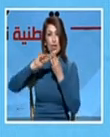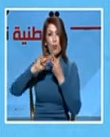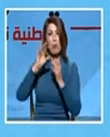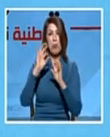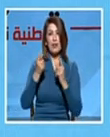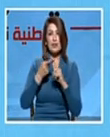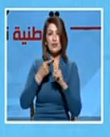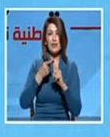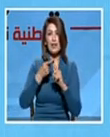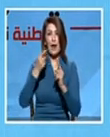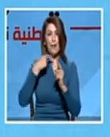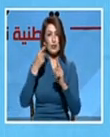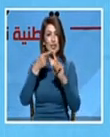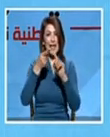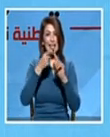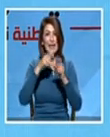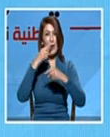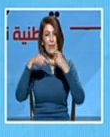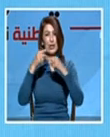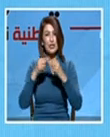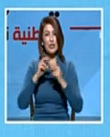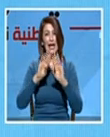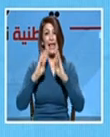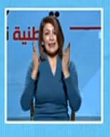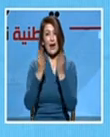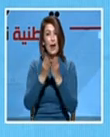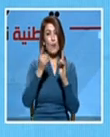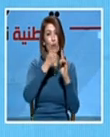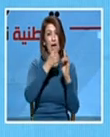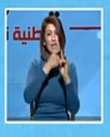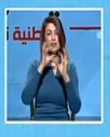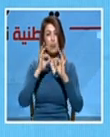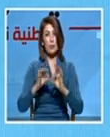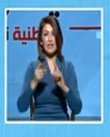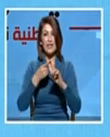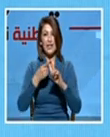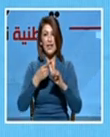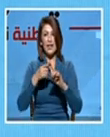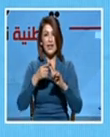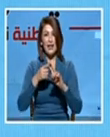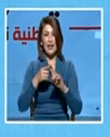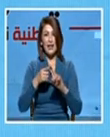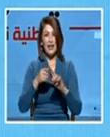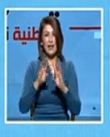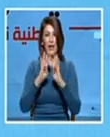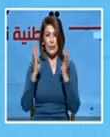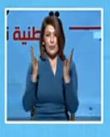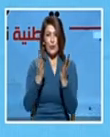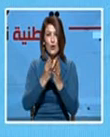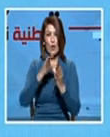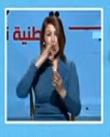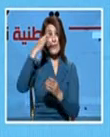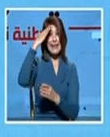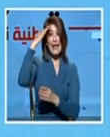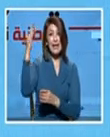بالقطاع الخاص القطاع الخاص والقطاع العام كلهم تحت السلطه نتاع العماده. دونك حتى في انا نحب